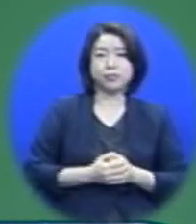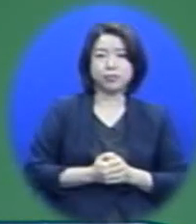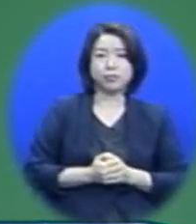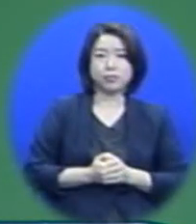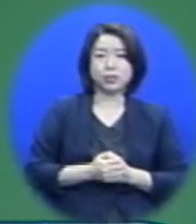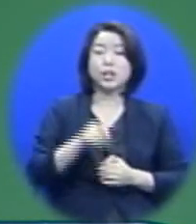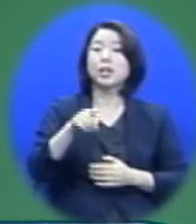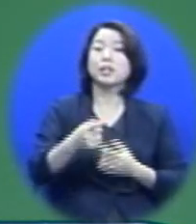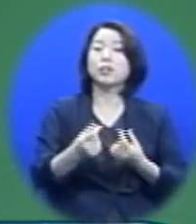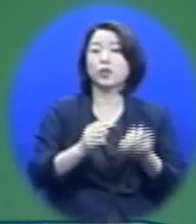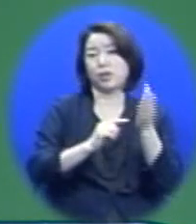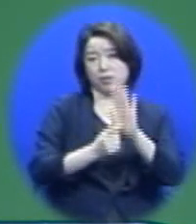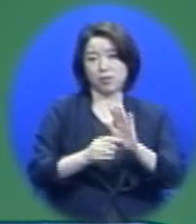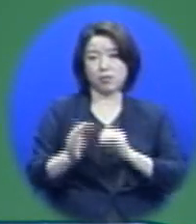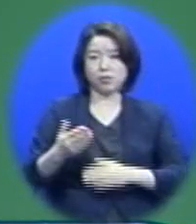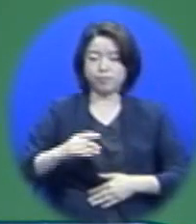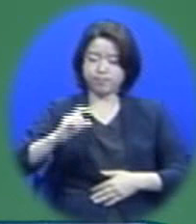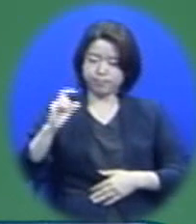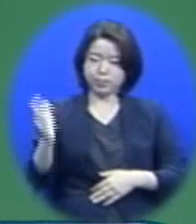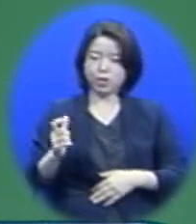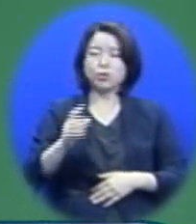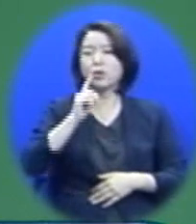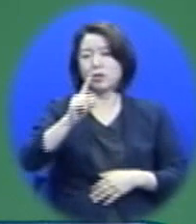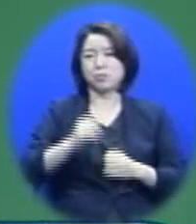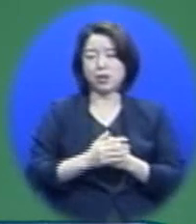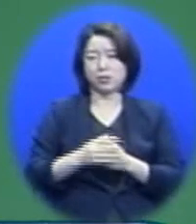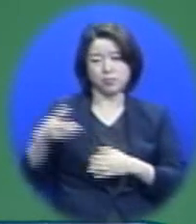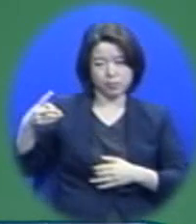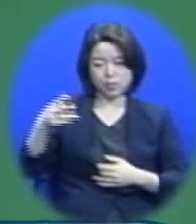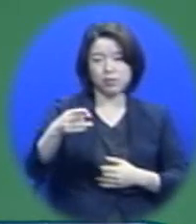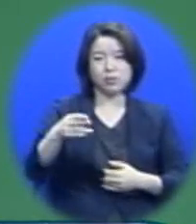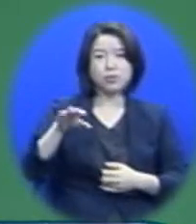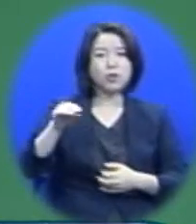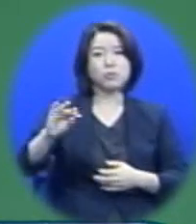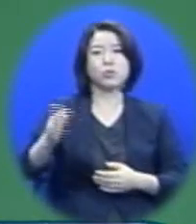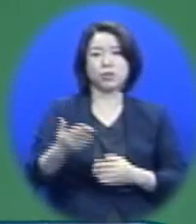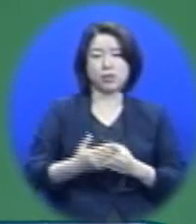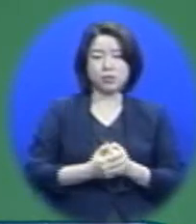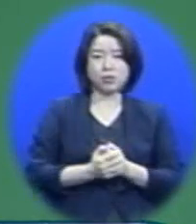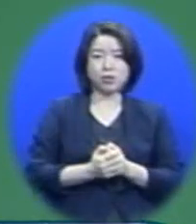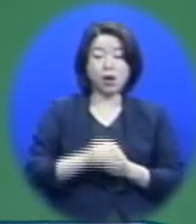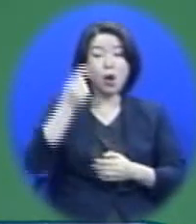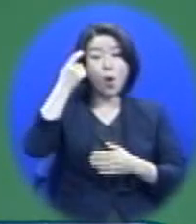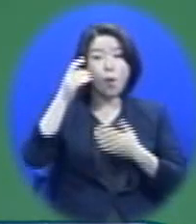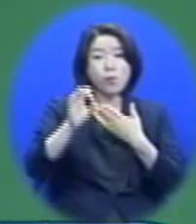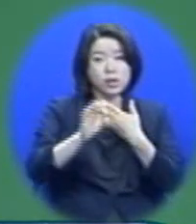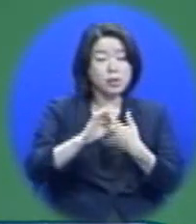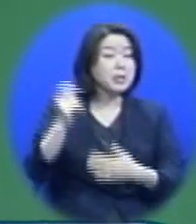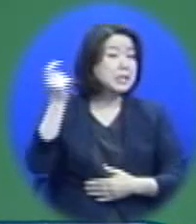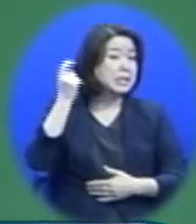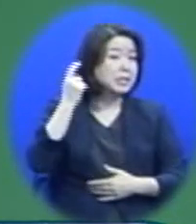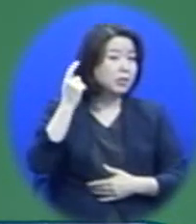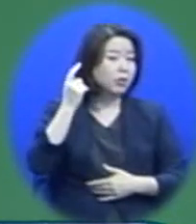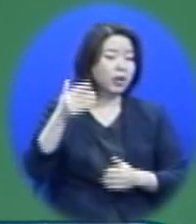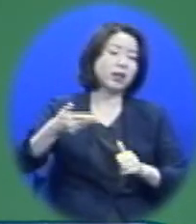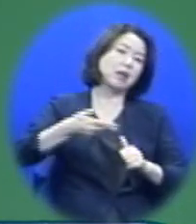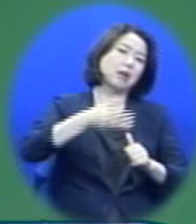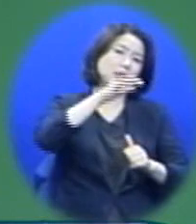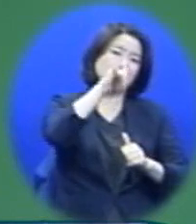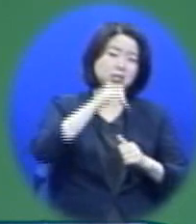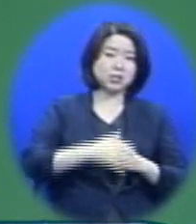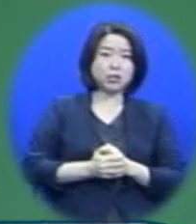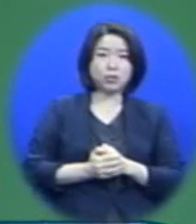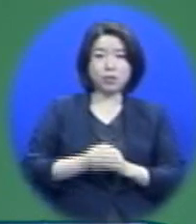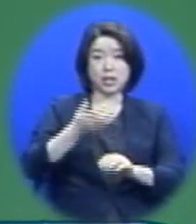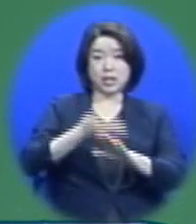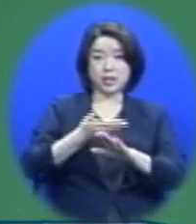그래야 돼요. 아주 단호하게 끊어야 돼요. 왜냐하면 듣는 것에 영향을 받습니다.